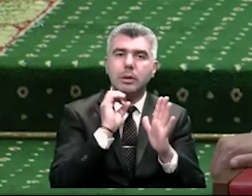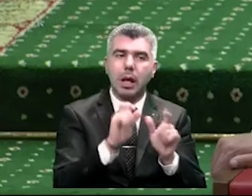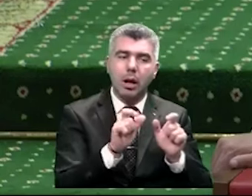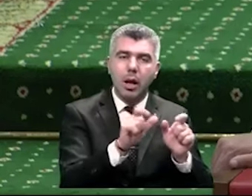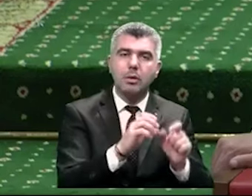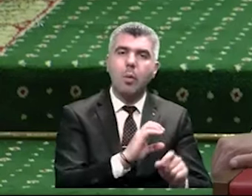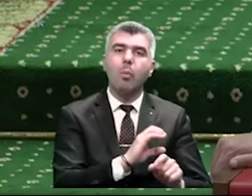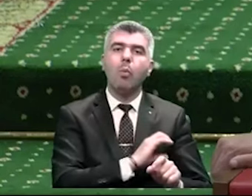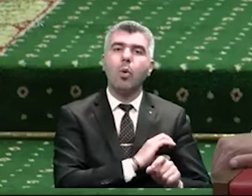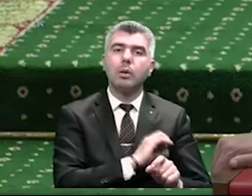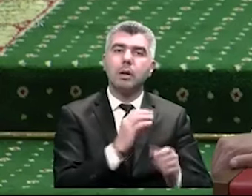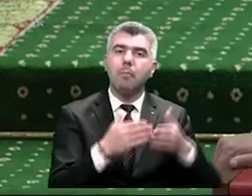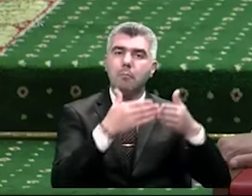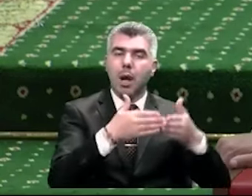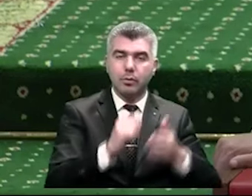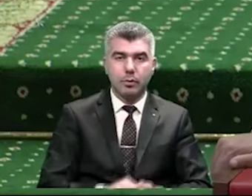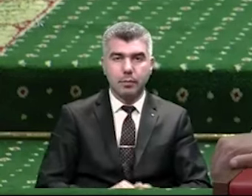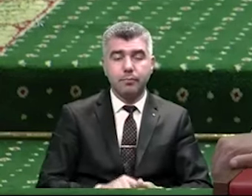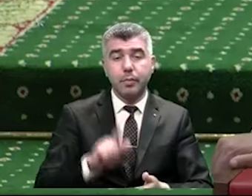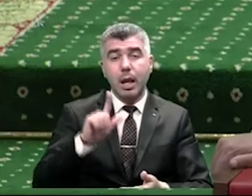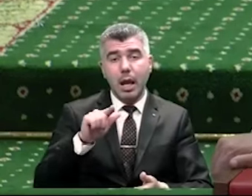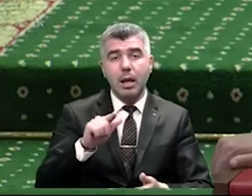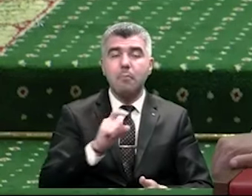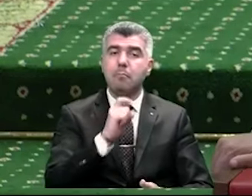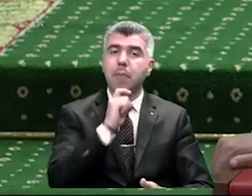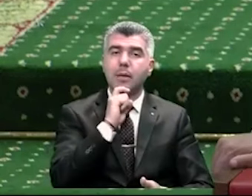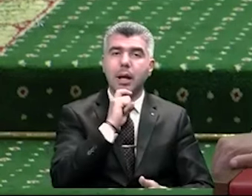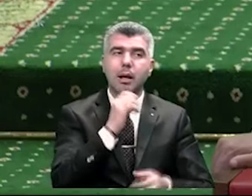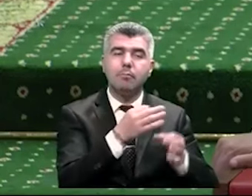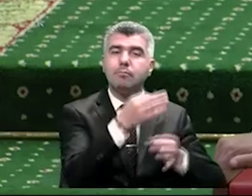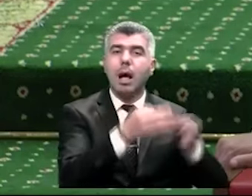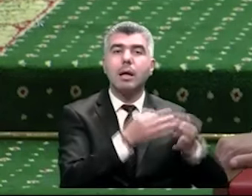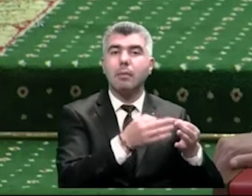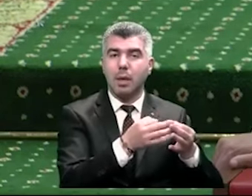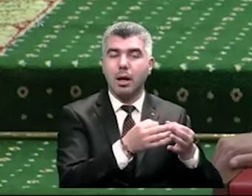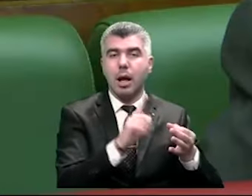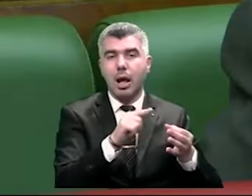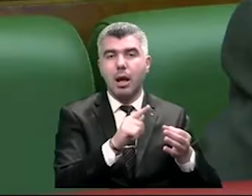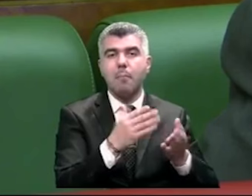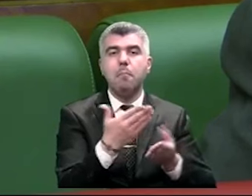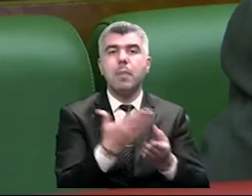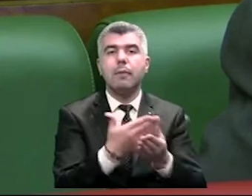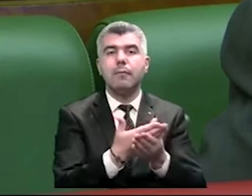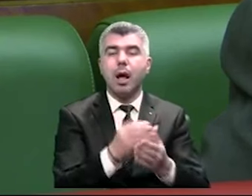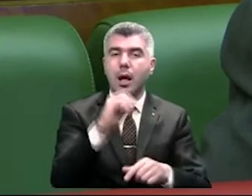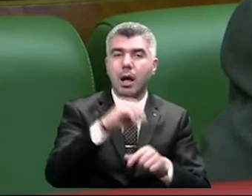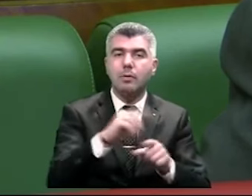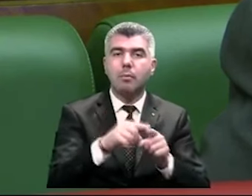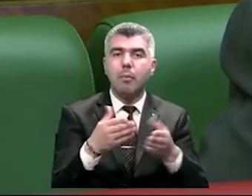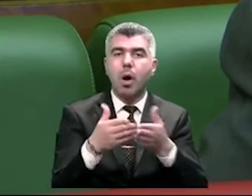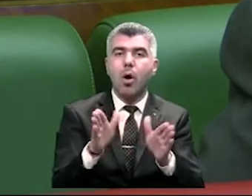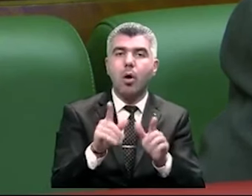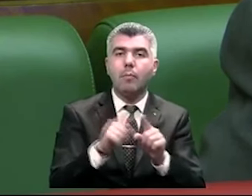الموانئ في حين ان مساط اخرى لازالت رائجه امام المحاكم المختصه وذلك بسبب فتح مسطره